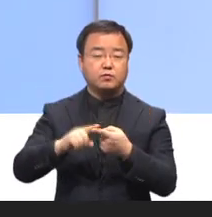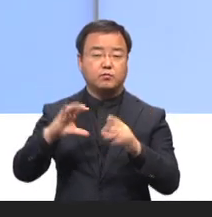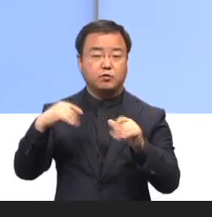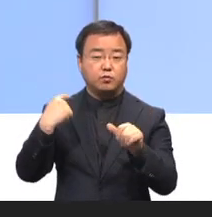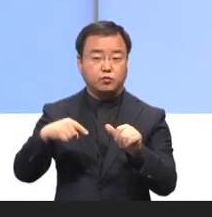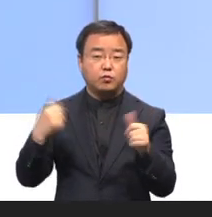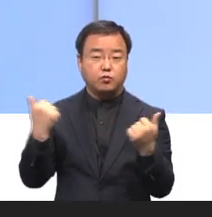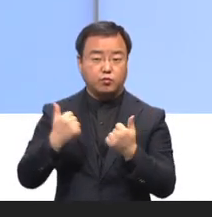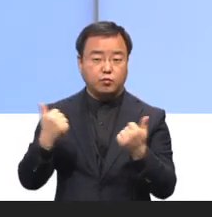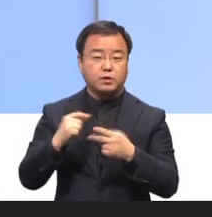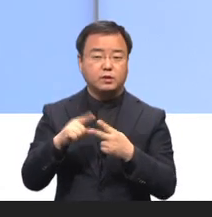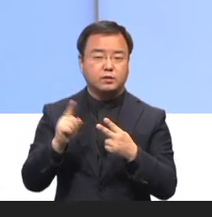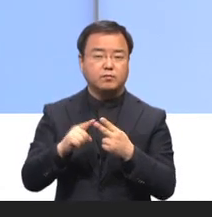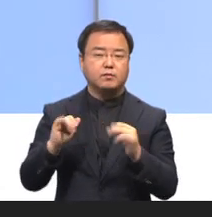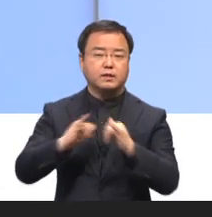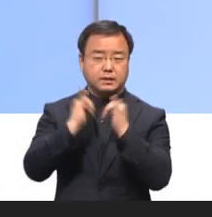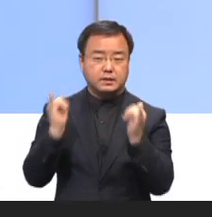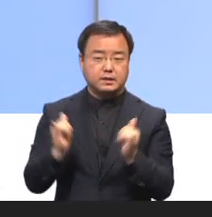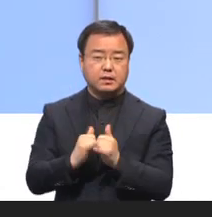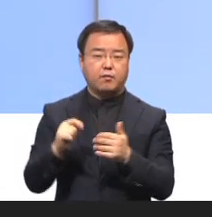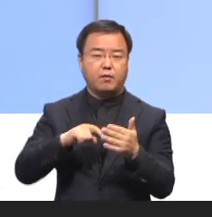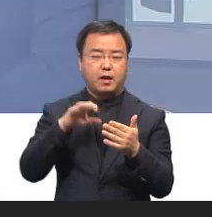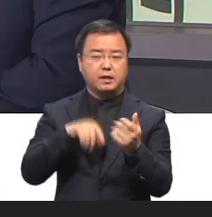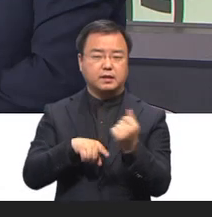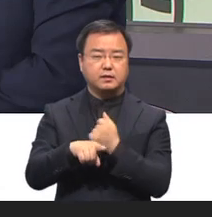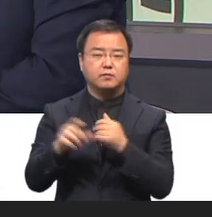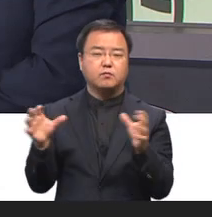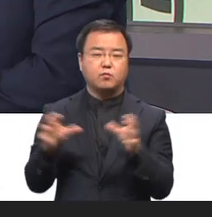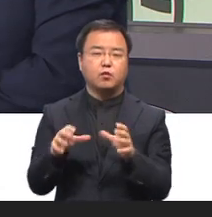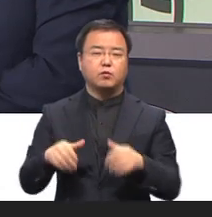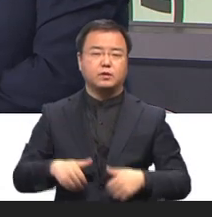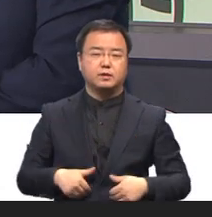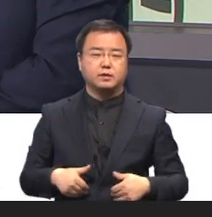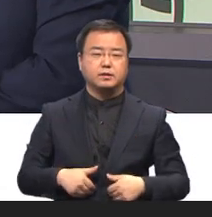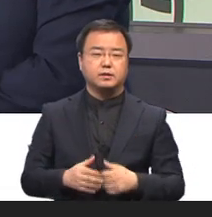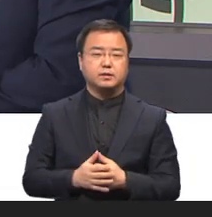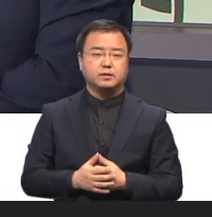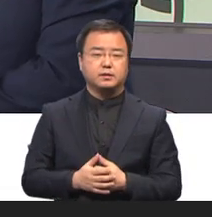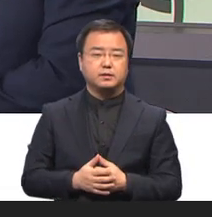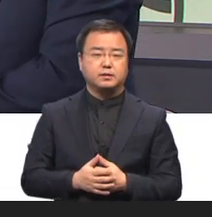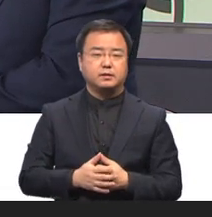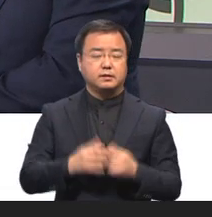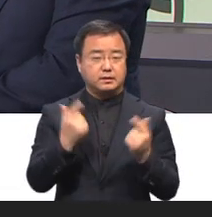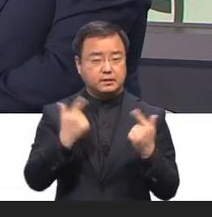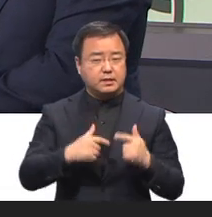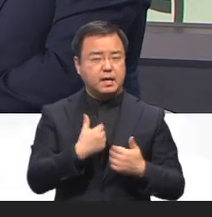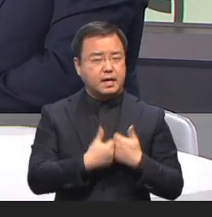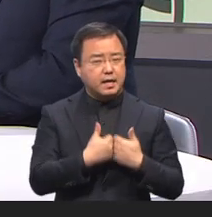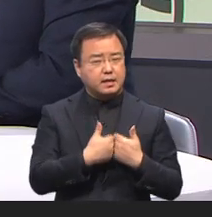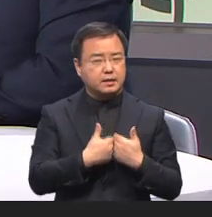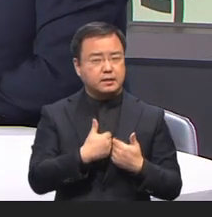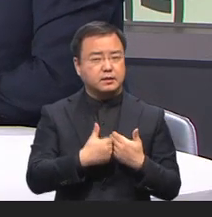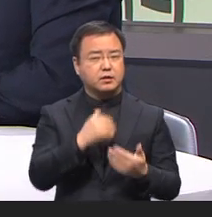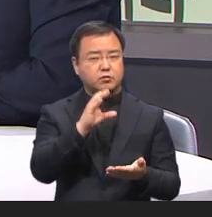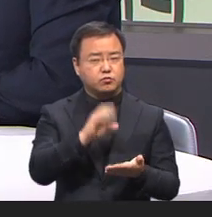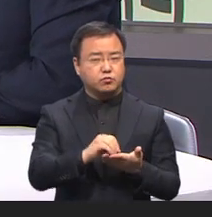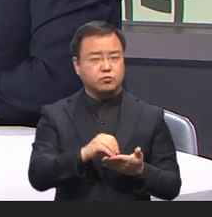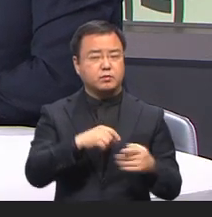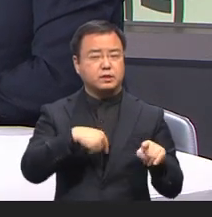됐든지 좀 사회적으로 좀 중지를 좀 모아야 될 것 같습니다. 네. 늘상 갈등의 주체는 뭐